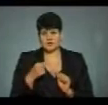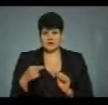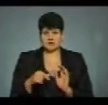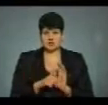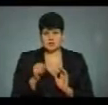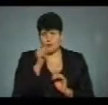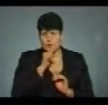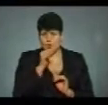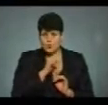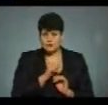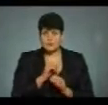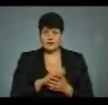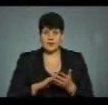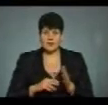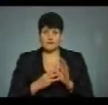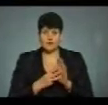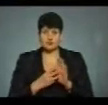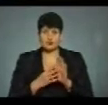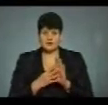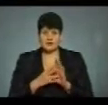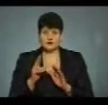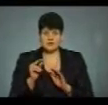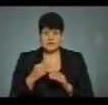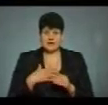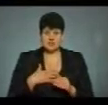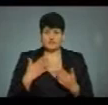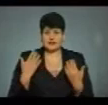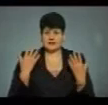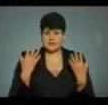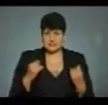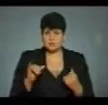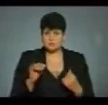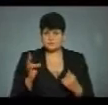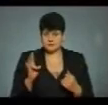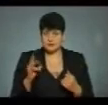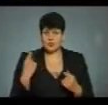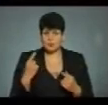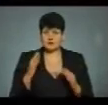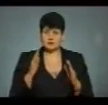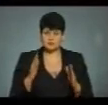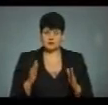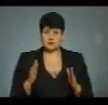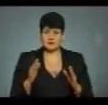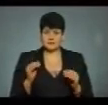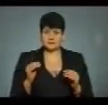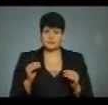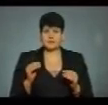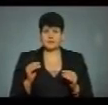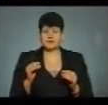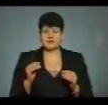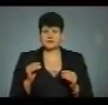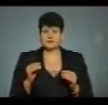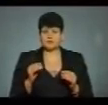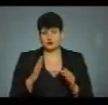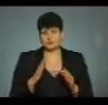морозу. Надалі 8 та 9 числа, це в наші вихідні, область перебуватиме вже в полі підвищеного атмосферного тиску,